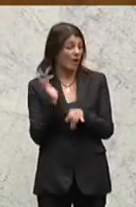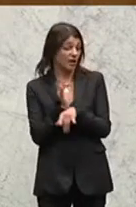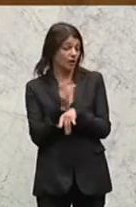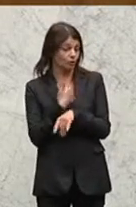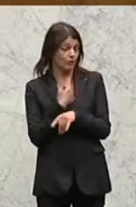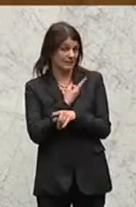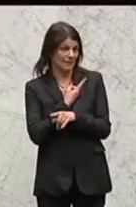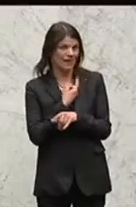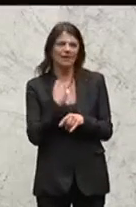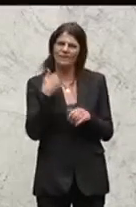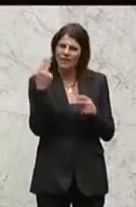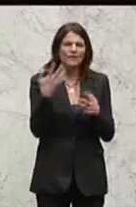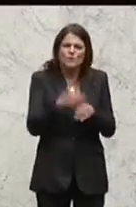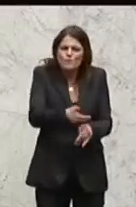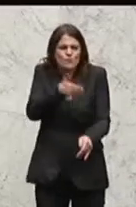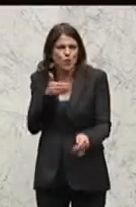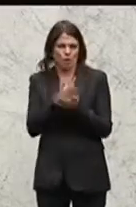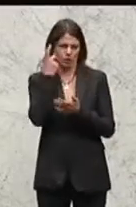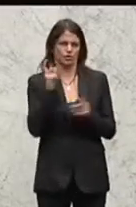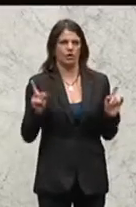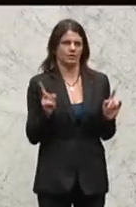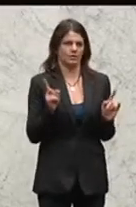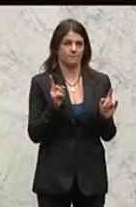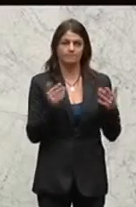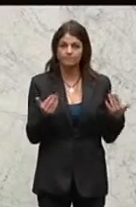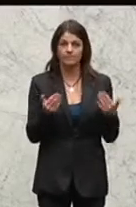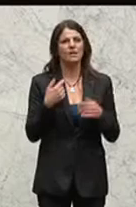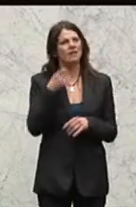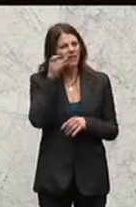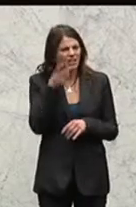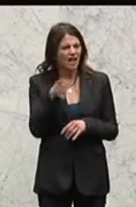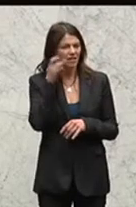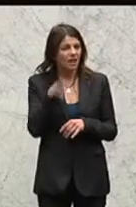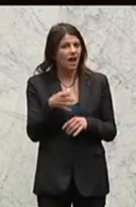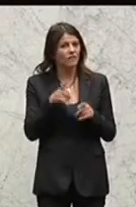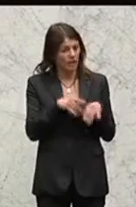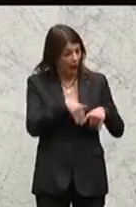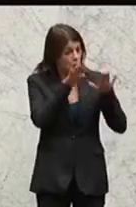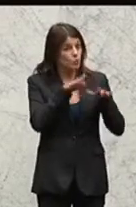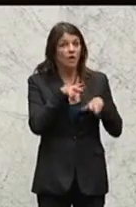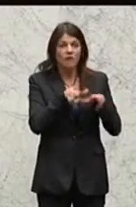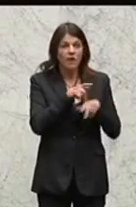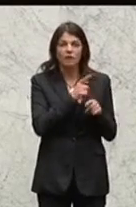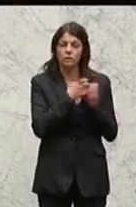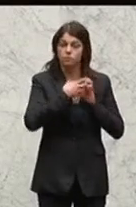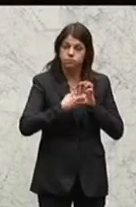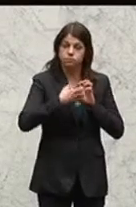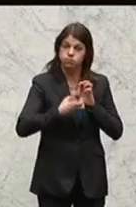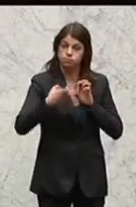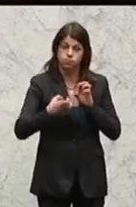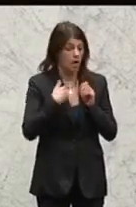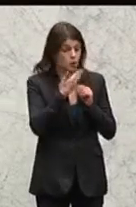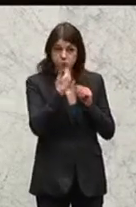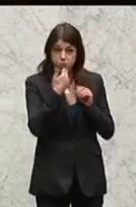Seite, früher ansetzen. Es ist so, dass wir auch jeden Tag, den wir im Asylverfahren de facto verlieren, wo wir nicht sinnvolle